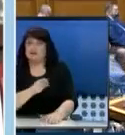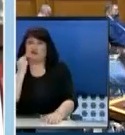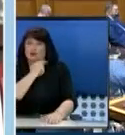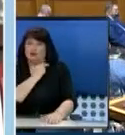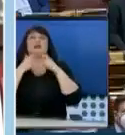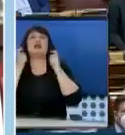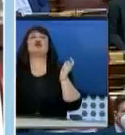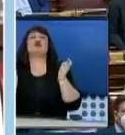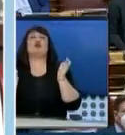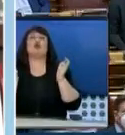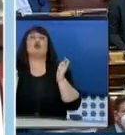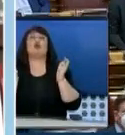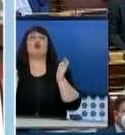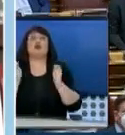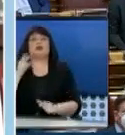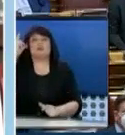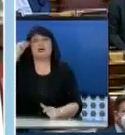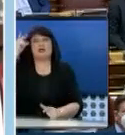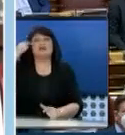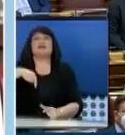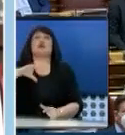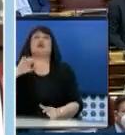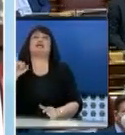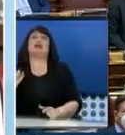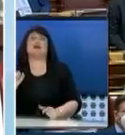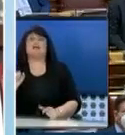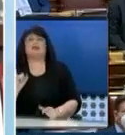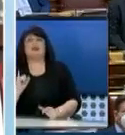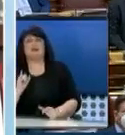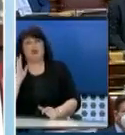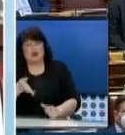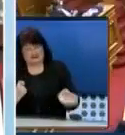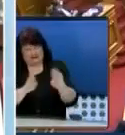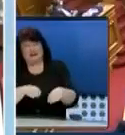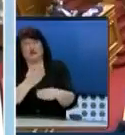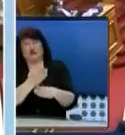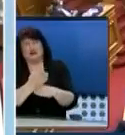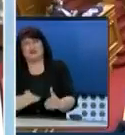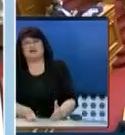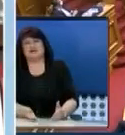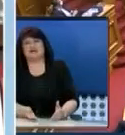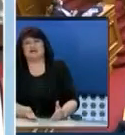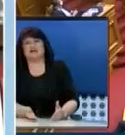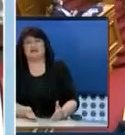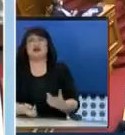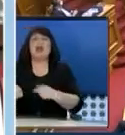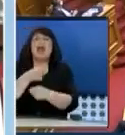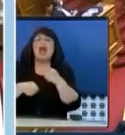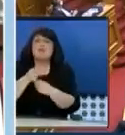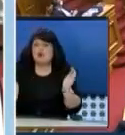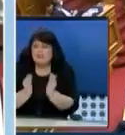και συνολικά είναι πέντε βουλευτές που δεν έχουν εμβολιαστεί σύμφωνα με τα στοιχεία που είδαν το φως δημοσίωτας εχθές. Κυρία Καφαντάρη.